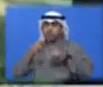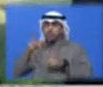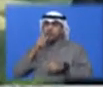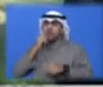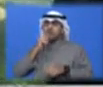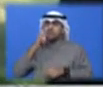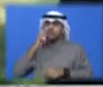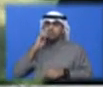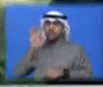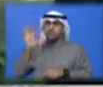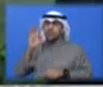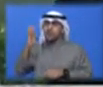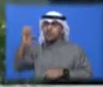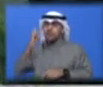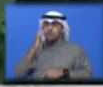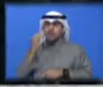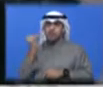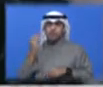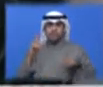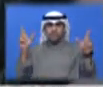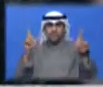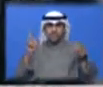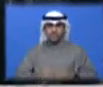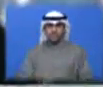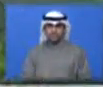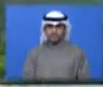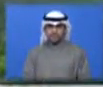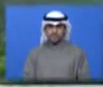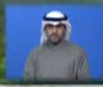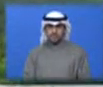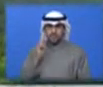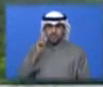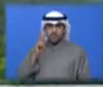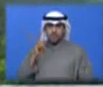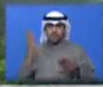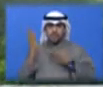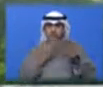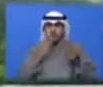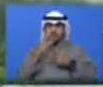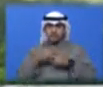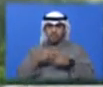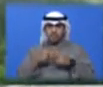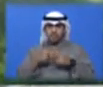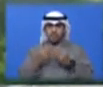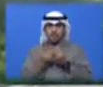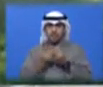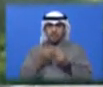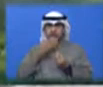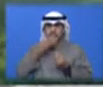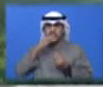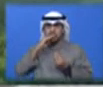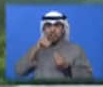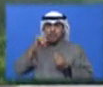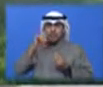التعليم في دولة الكويت، فأتتنا الردود كالتالي. والله تعليم الكويت ما شاء الله، الكويت دولة مو مقصرة